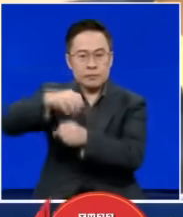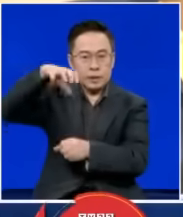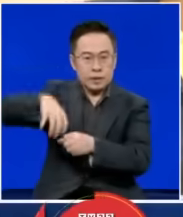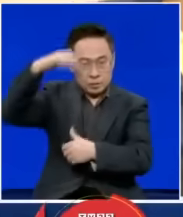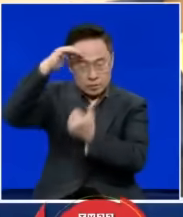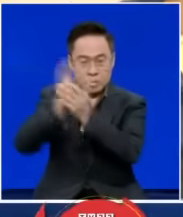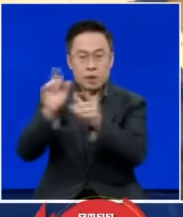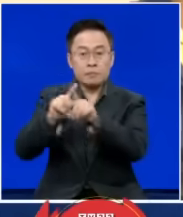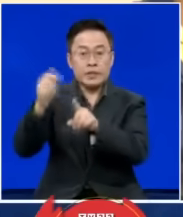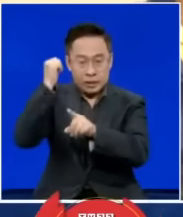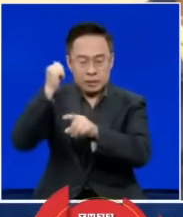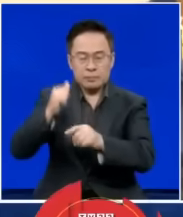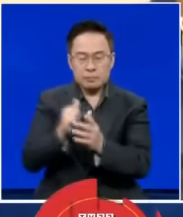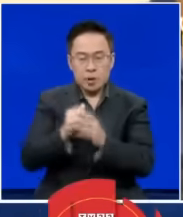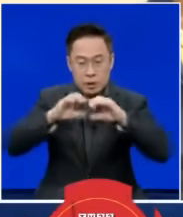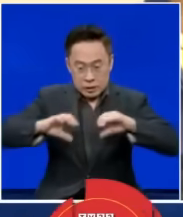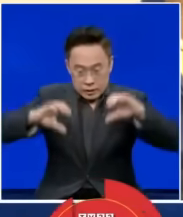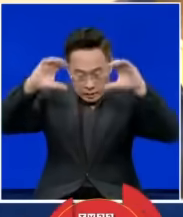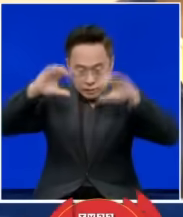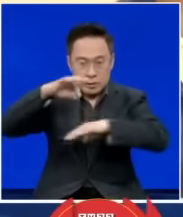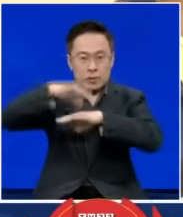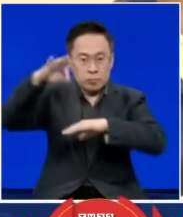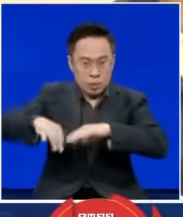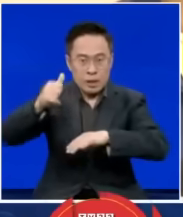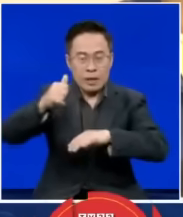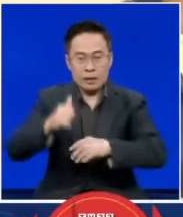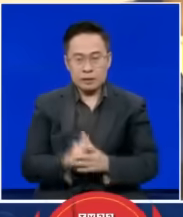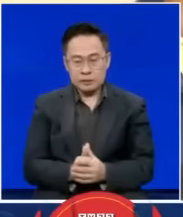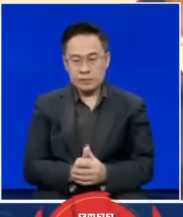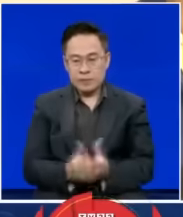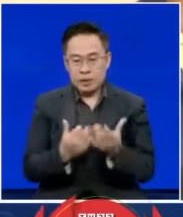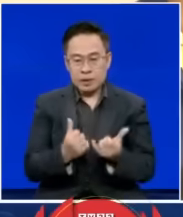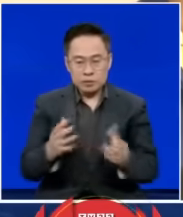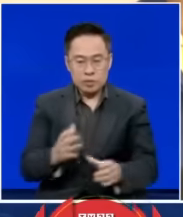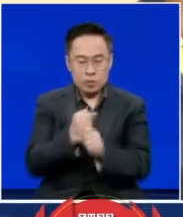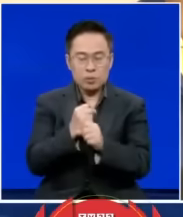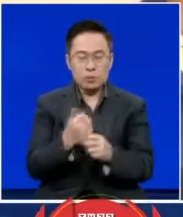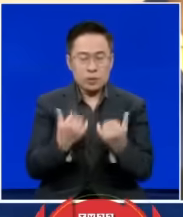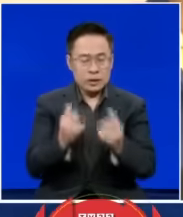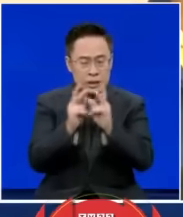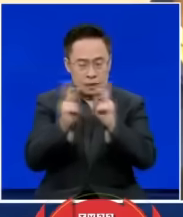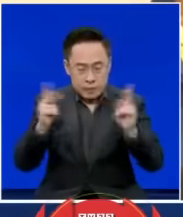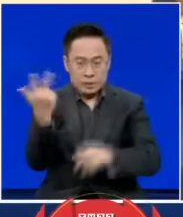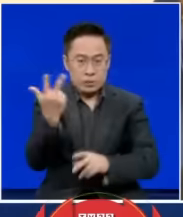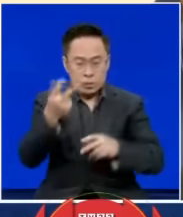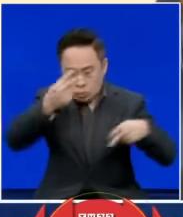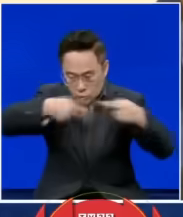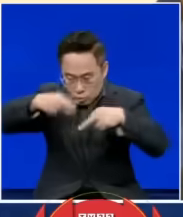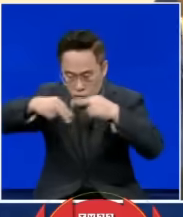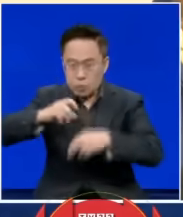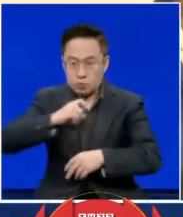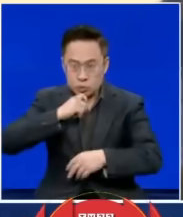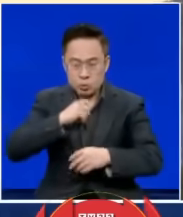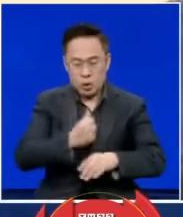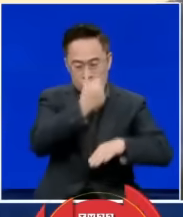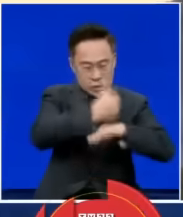ก็มีอีกหลายเรื่องที่ต้องตรวจสอบที่เราทราบกันอยู่ว่าสามท่านได้มีการตรวจสอบกับทั้งสองท่านนะครับก็ยังมีการตรวจสอบกันอยู่ครับ